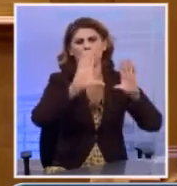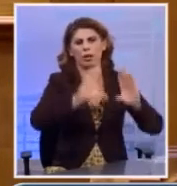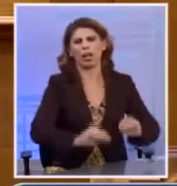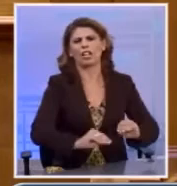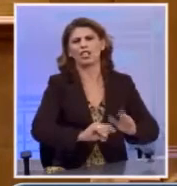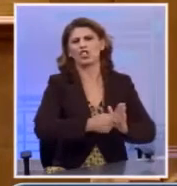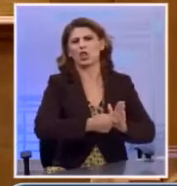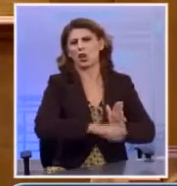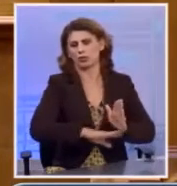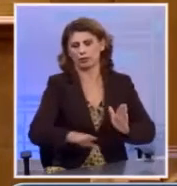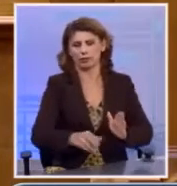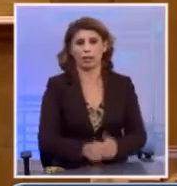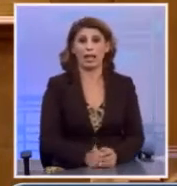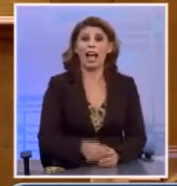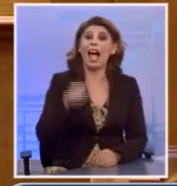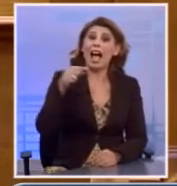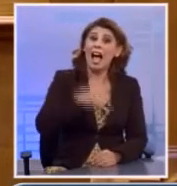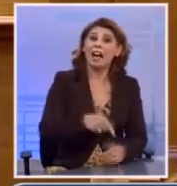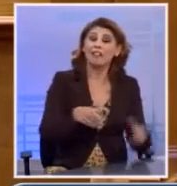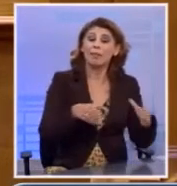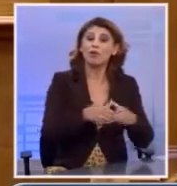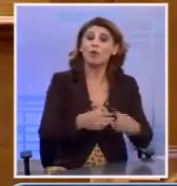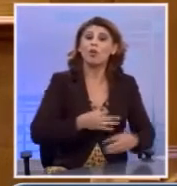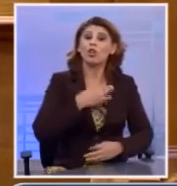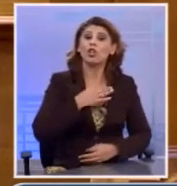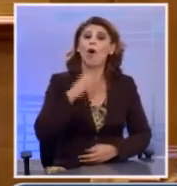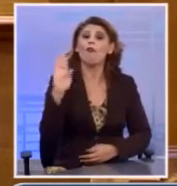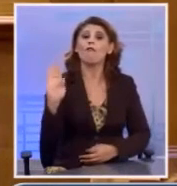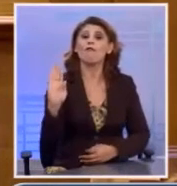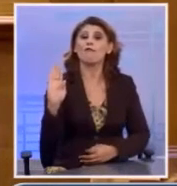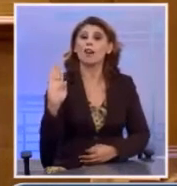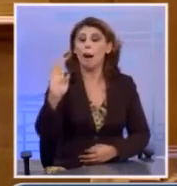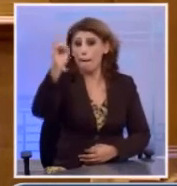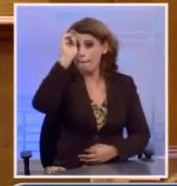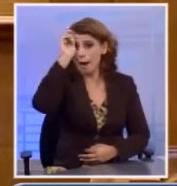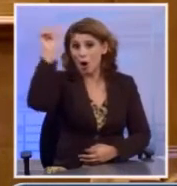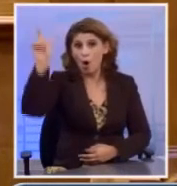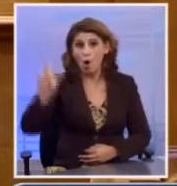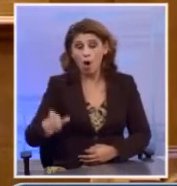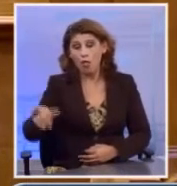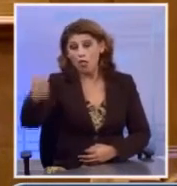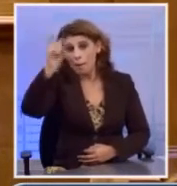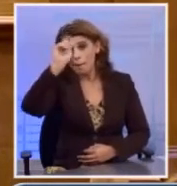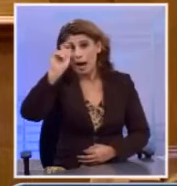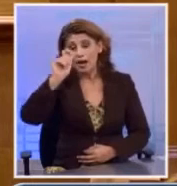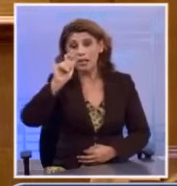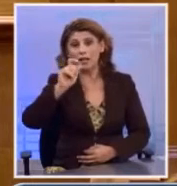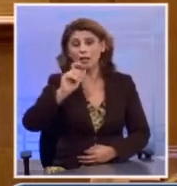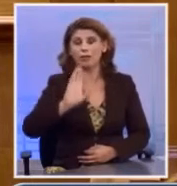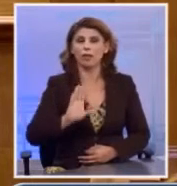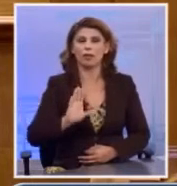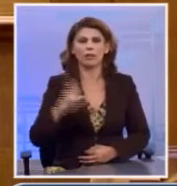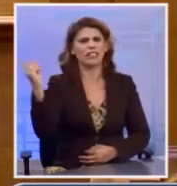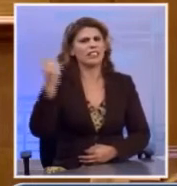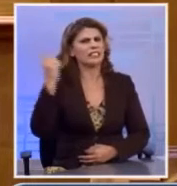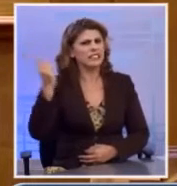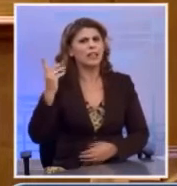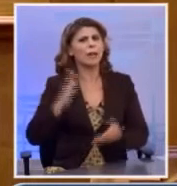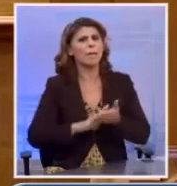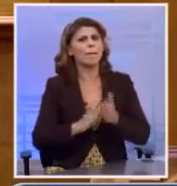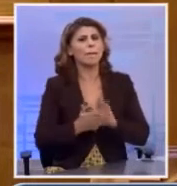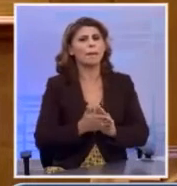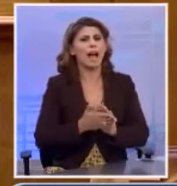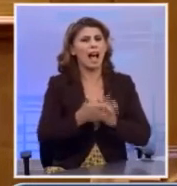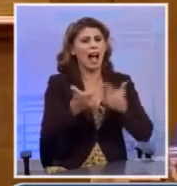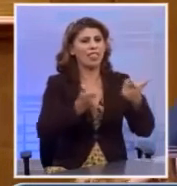επιτροπή που ο κύριος Βαρδινογιάννης ομολόγησε ότι η συνήθις πρακτική για τη δανειοδότηση